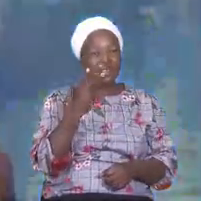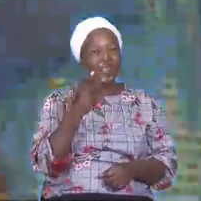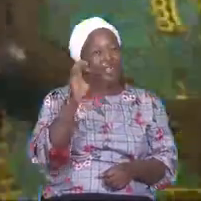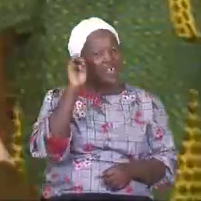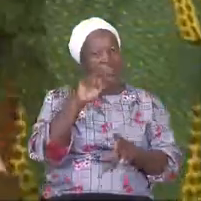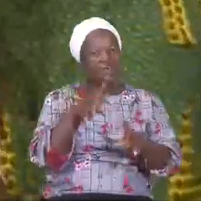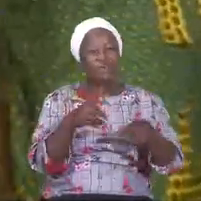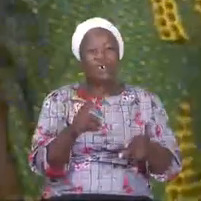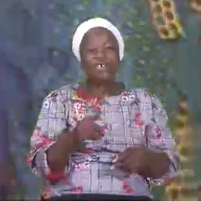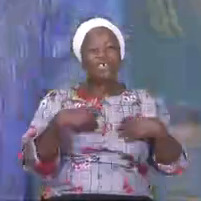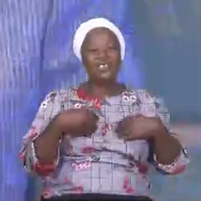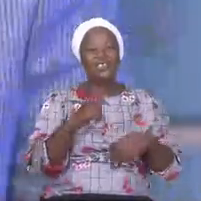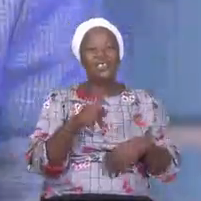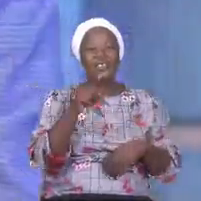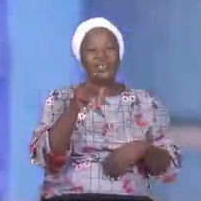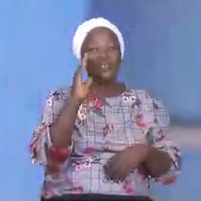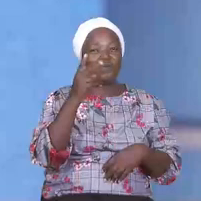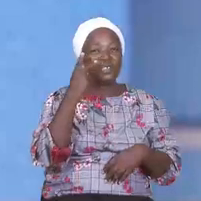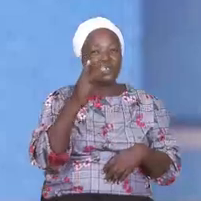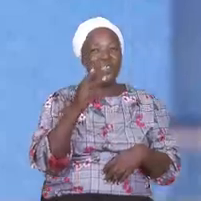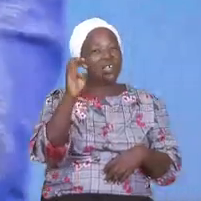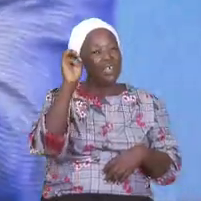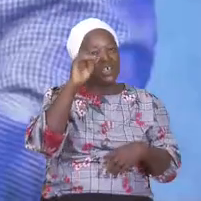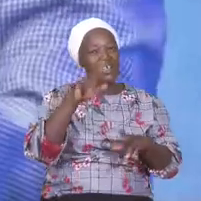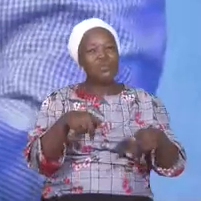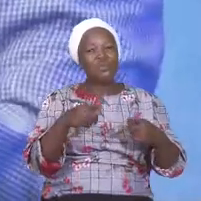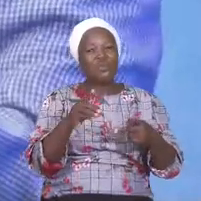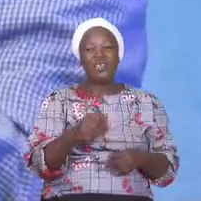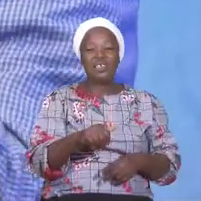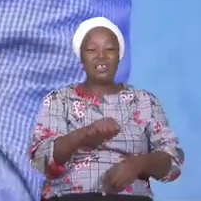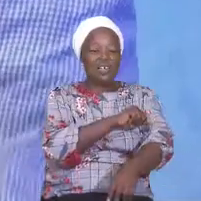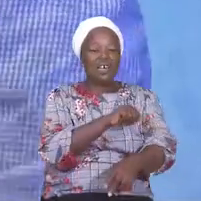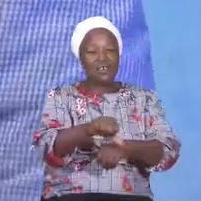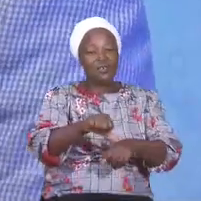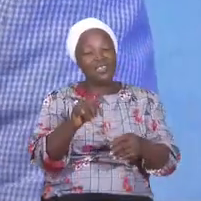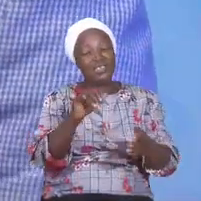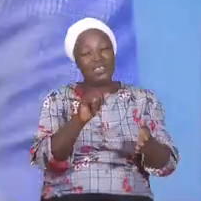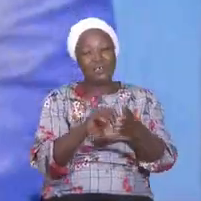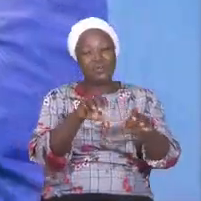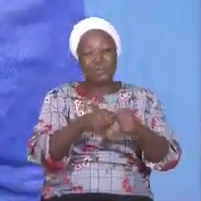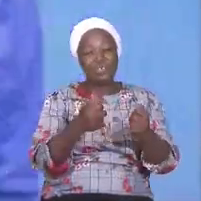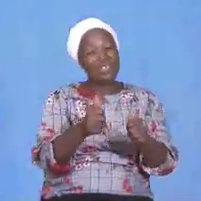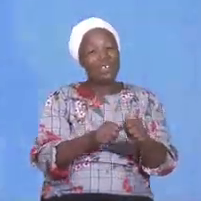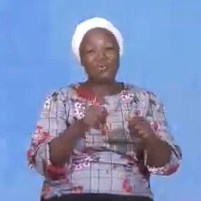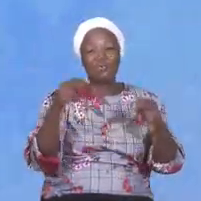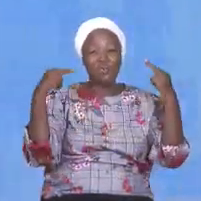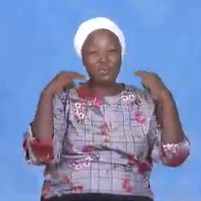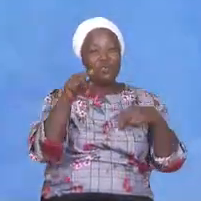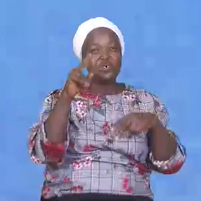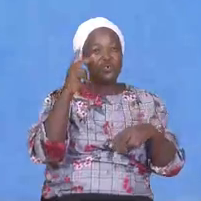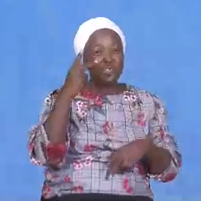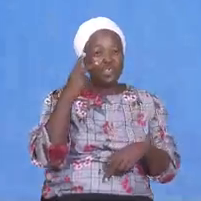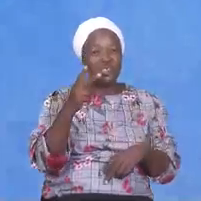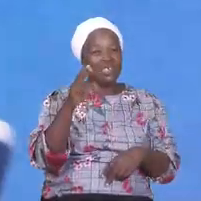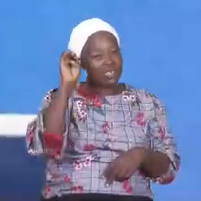verras. Il a pourvu la guérison, tu le verras. Il a pourvu l'onction qui brise les